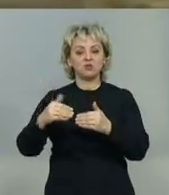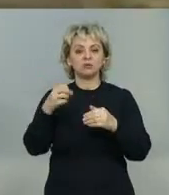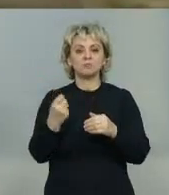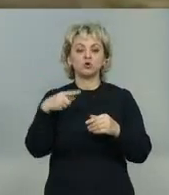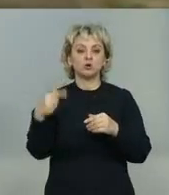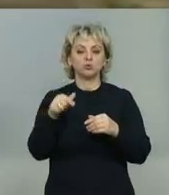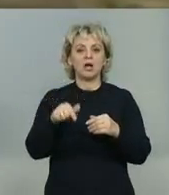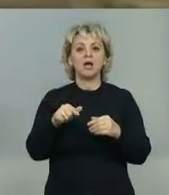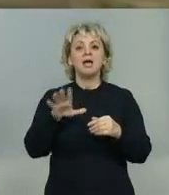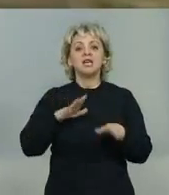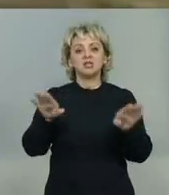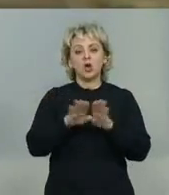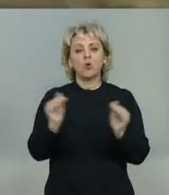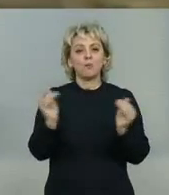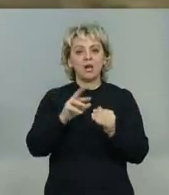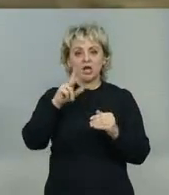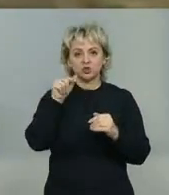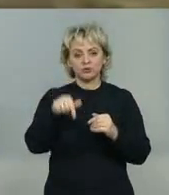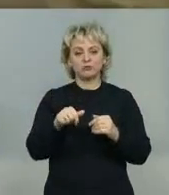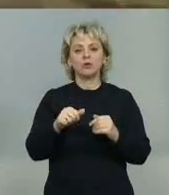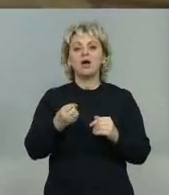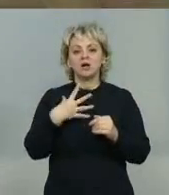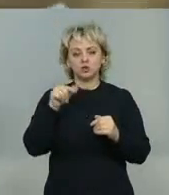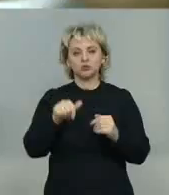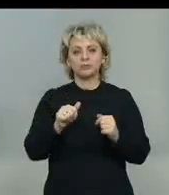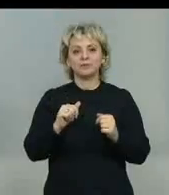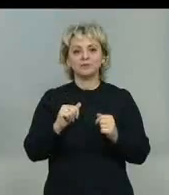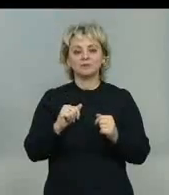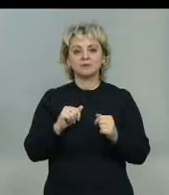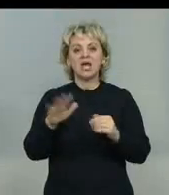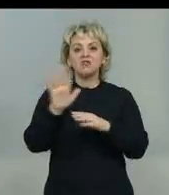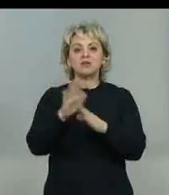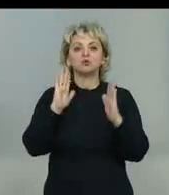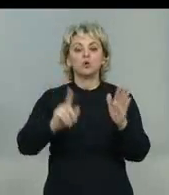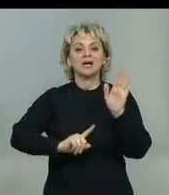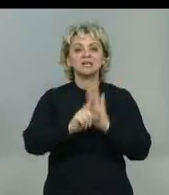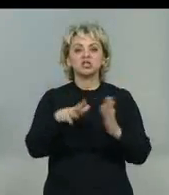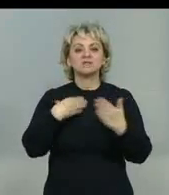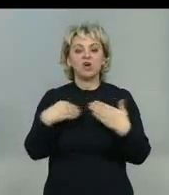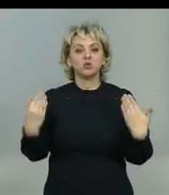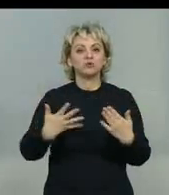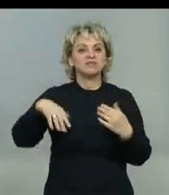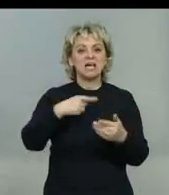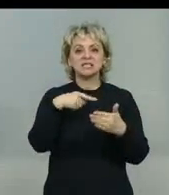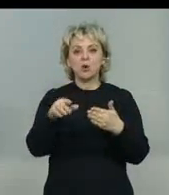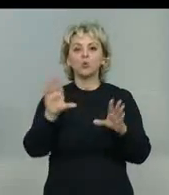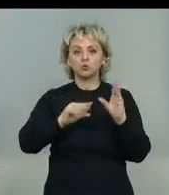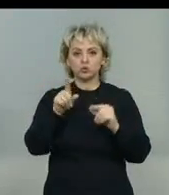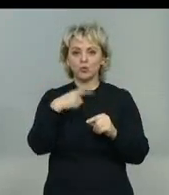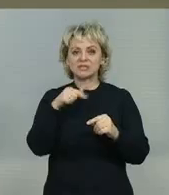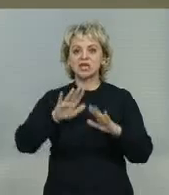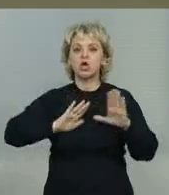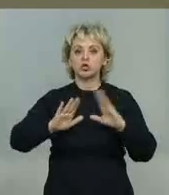все-таки. Да. Такой небольшой косичок. Косичок, хорошо, все. Фильм только начинает свою жизнь. Все замечания учтем,